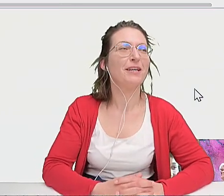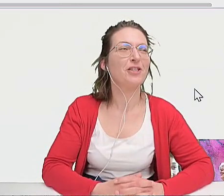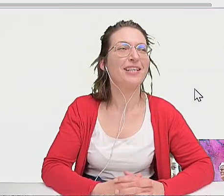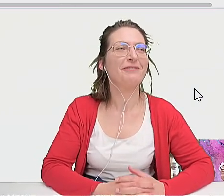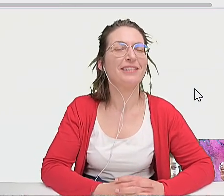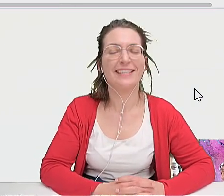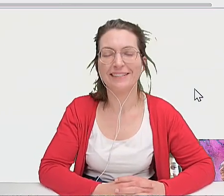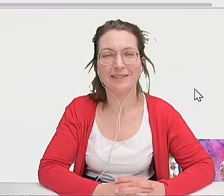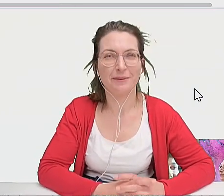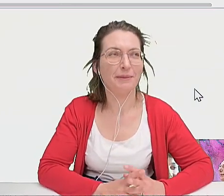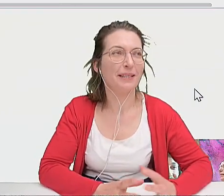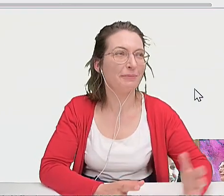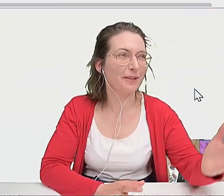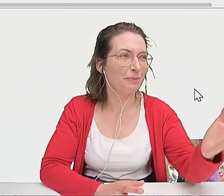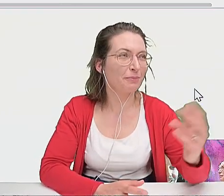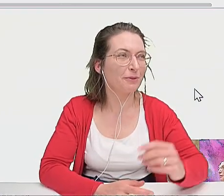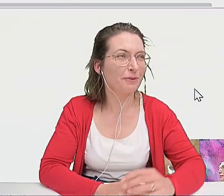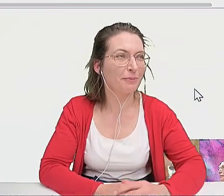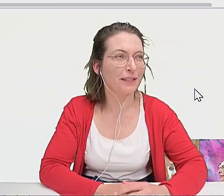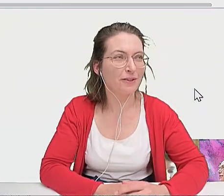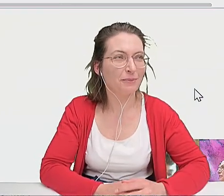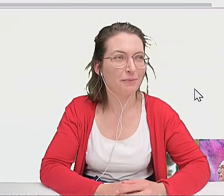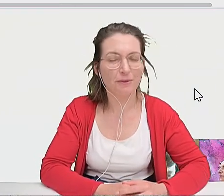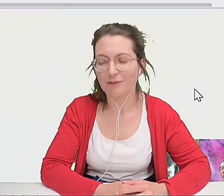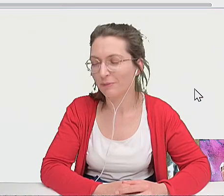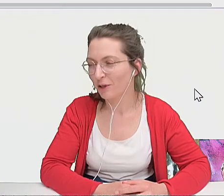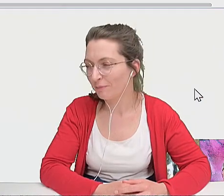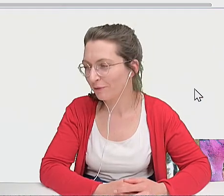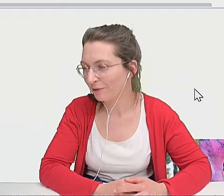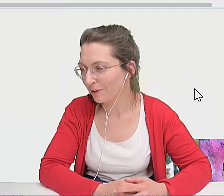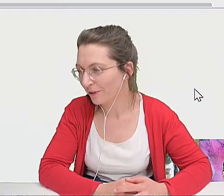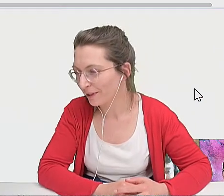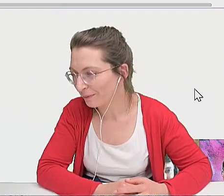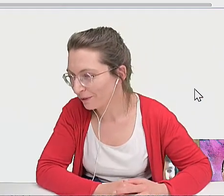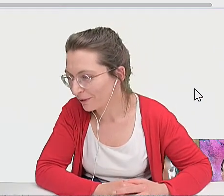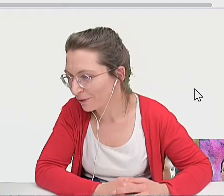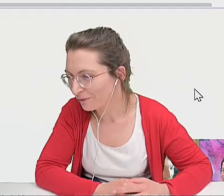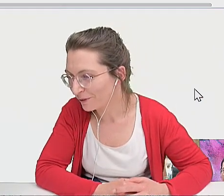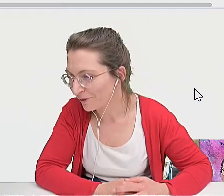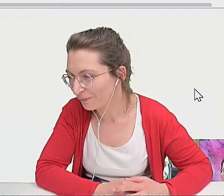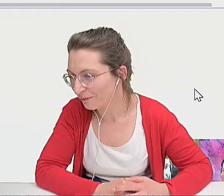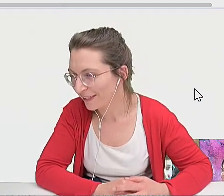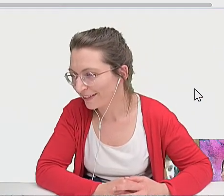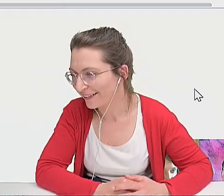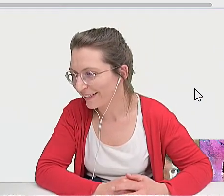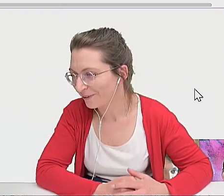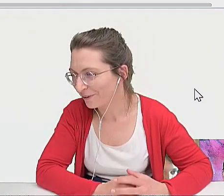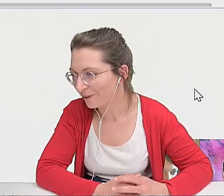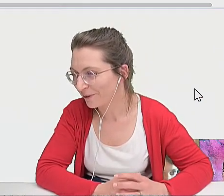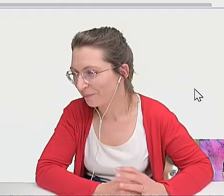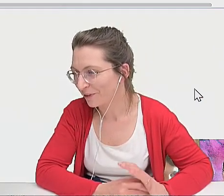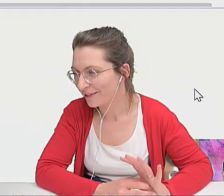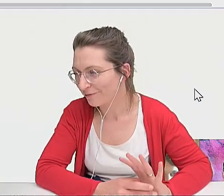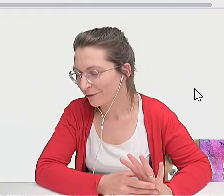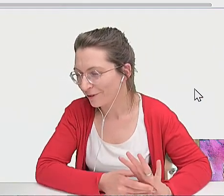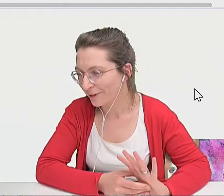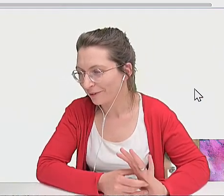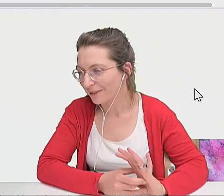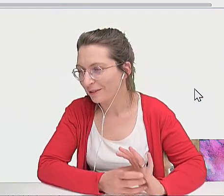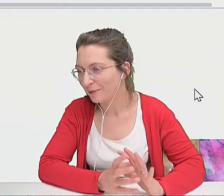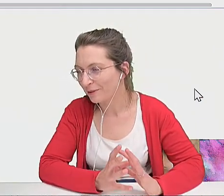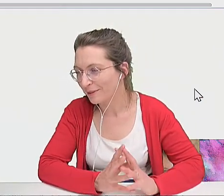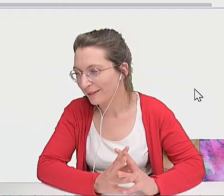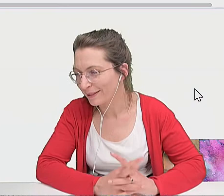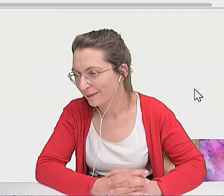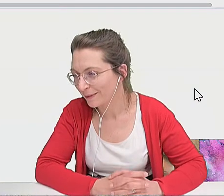Überprüf mal schnell, wir testen noch. Meine Überprüfung, Peter überprüft im Kopf und wir können ja mal auf Ausführen und Bewerten gehen und gucken, ob das funktioniert,